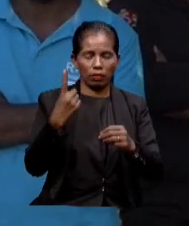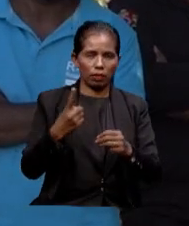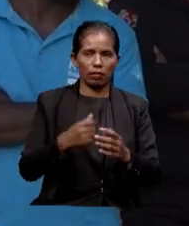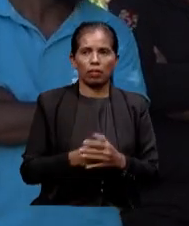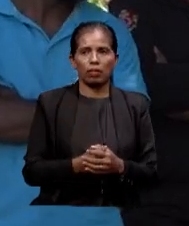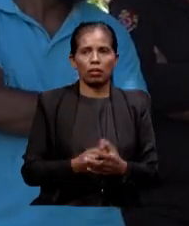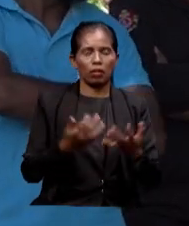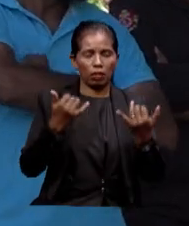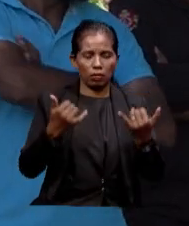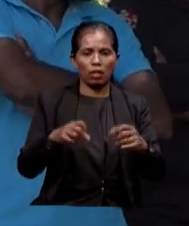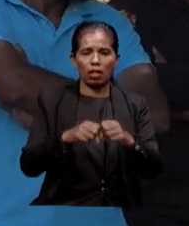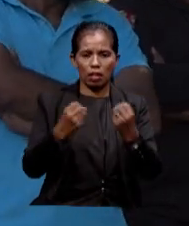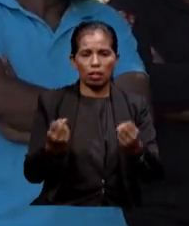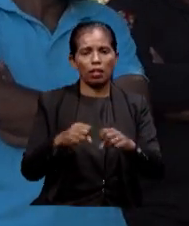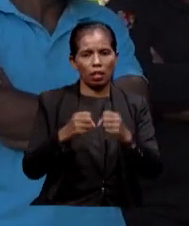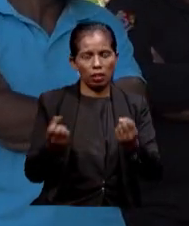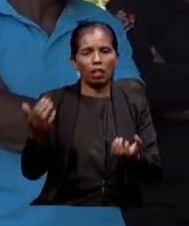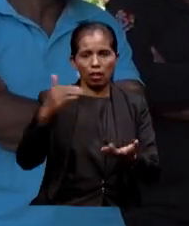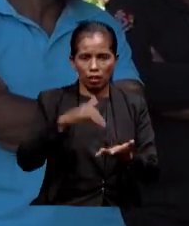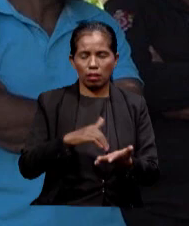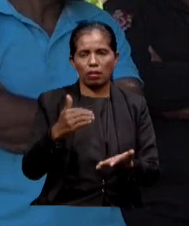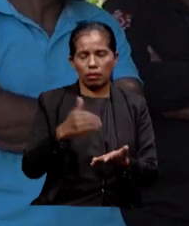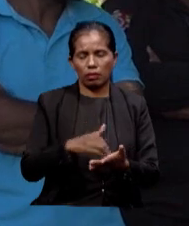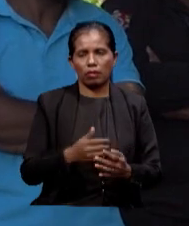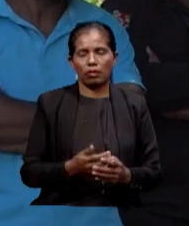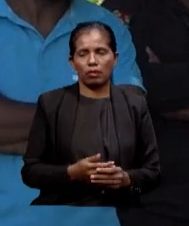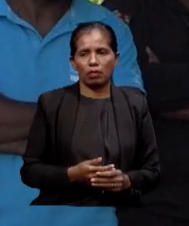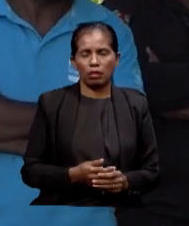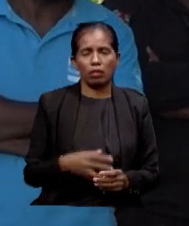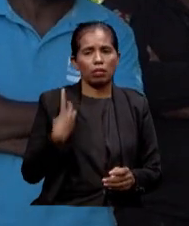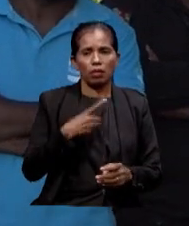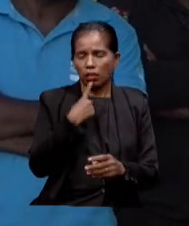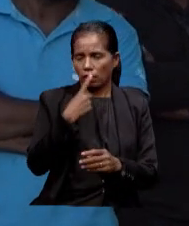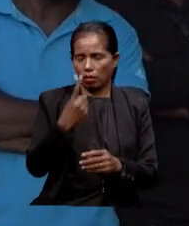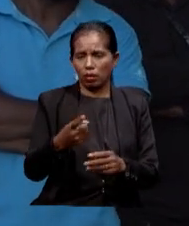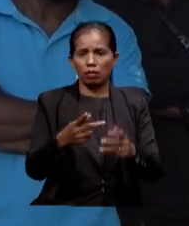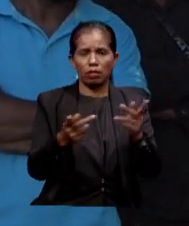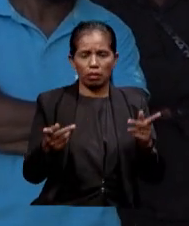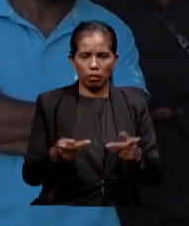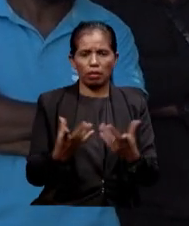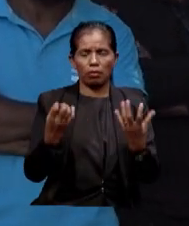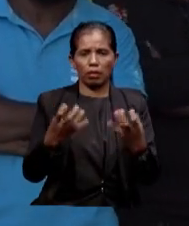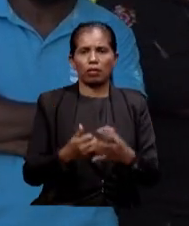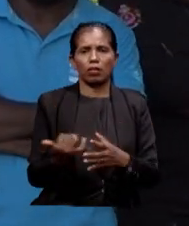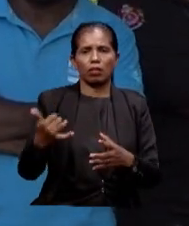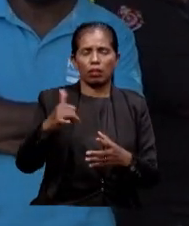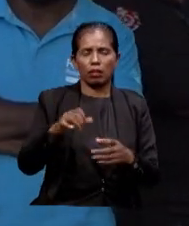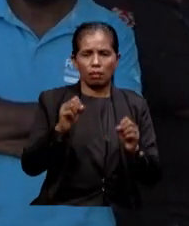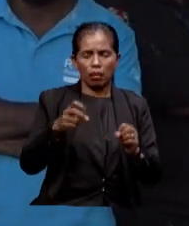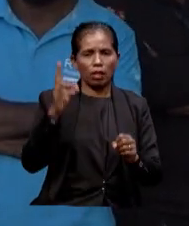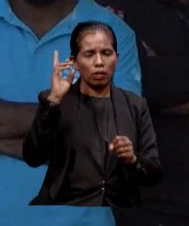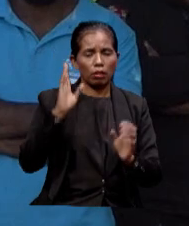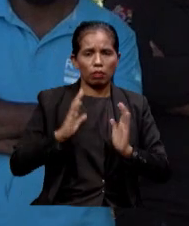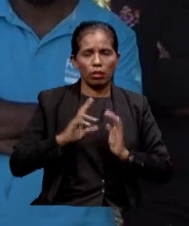kumba at ba bek nabe te bela real sa hen i fating bal sir bela rona